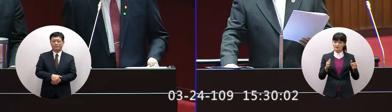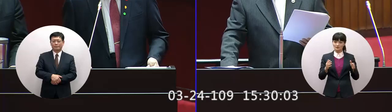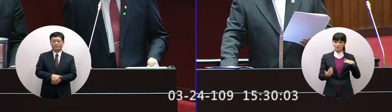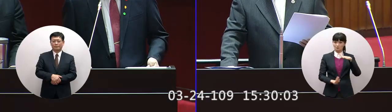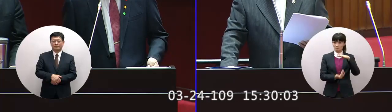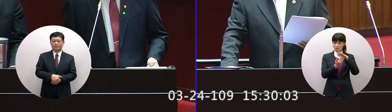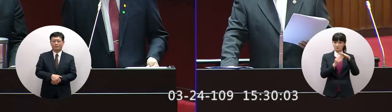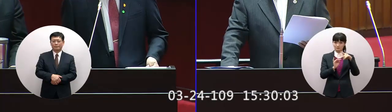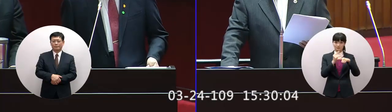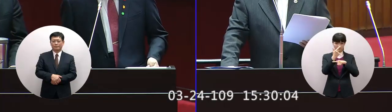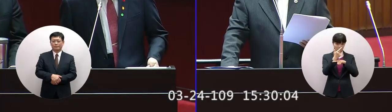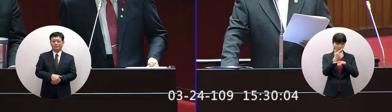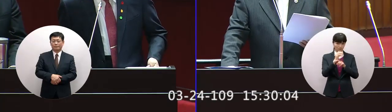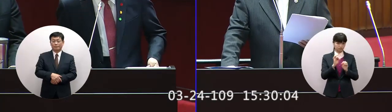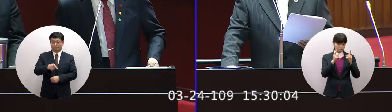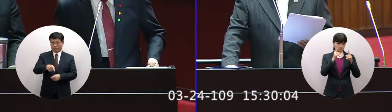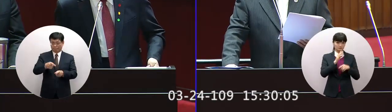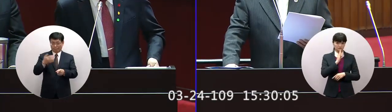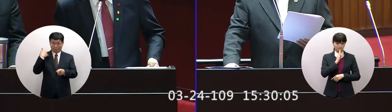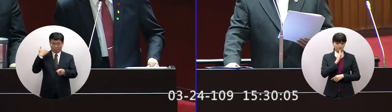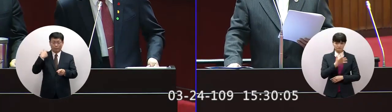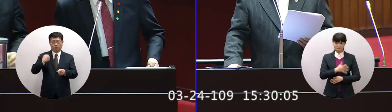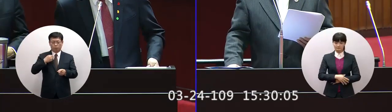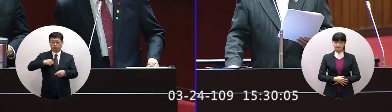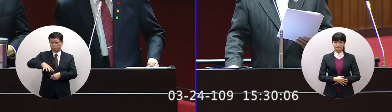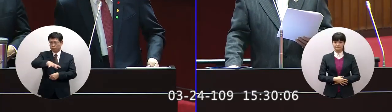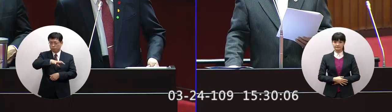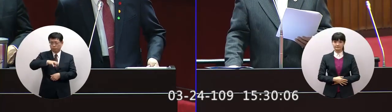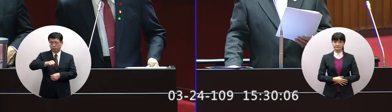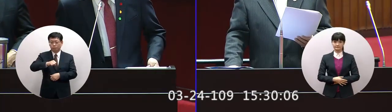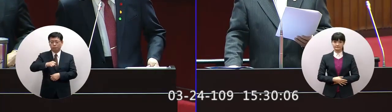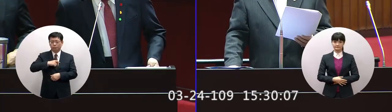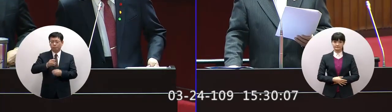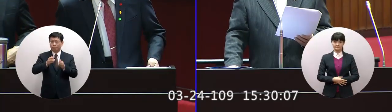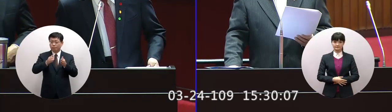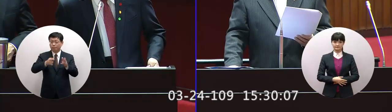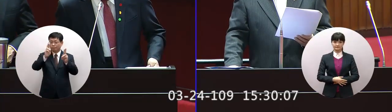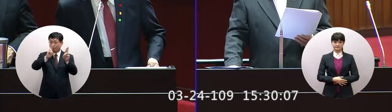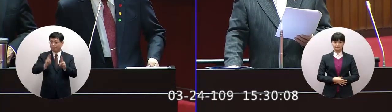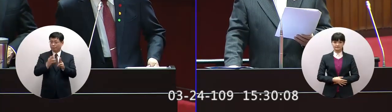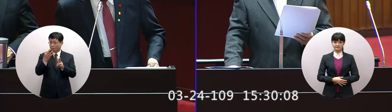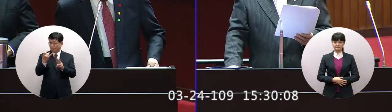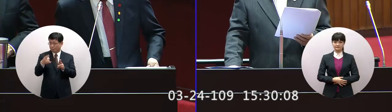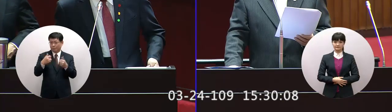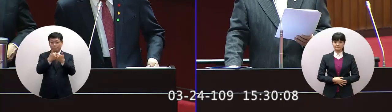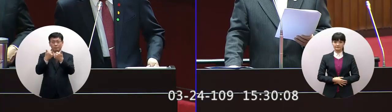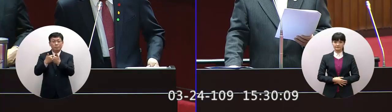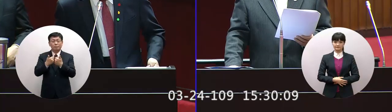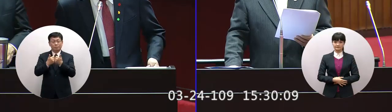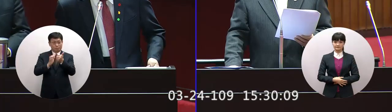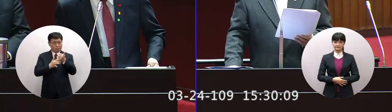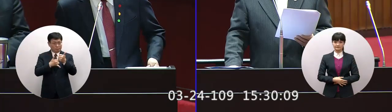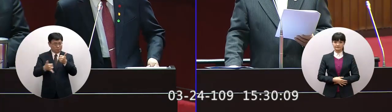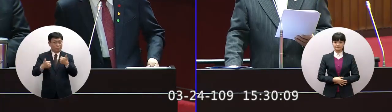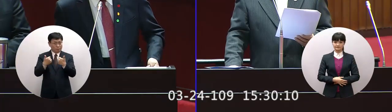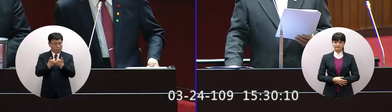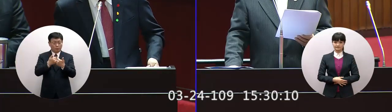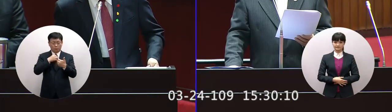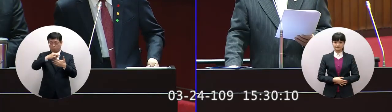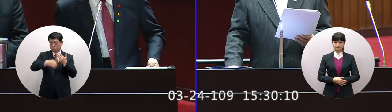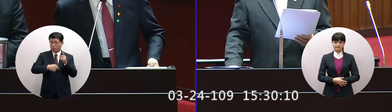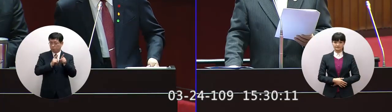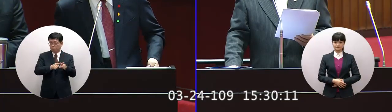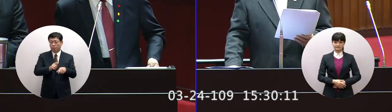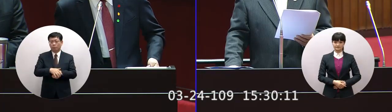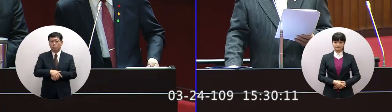是确定这个承诺？ 这个是我们整个在我们电价的汇率委员会里面的游戏规